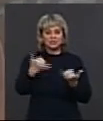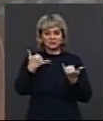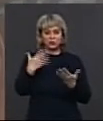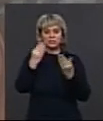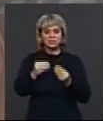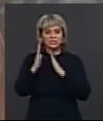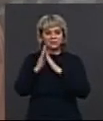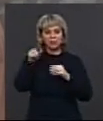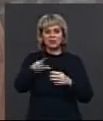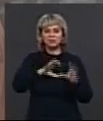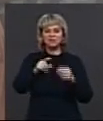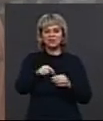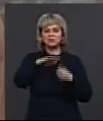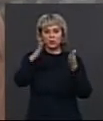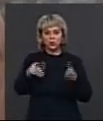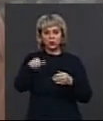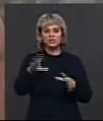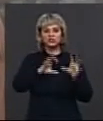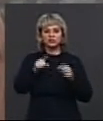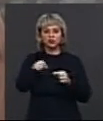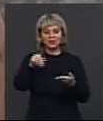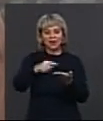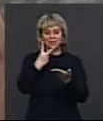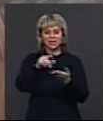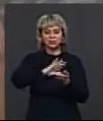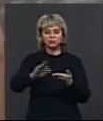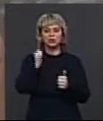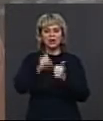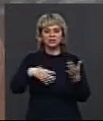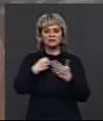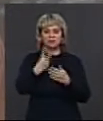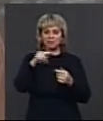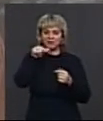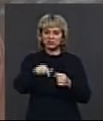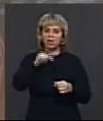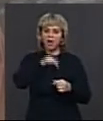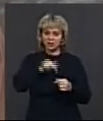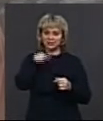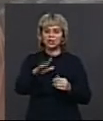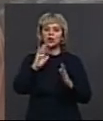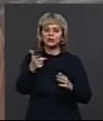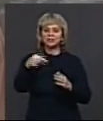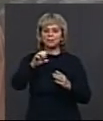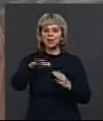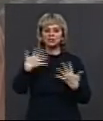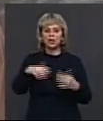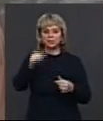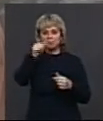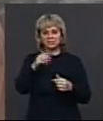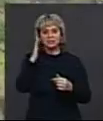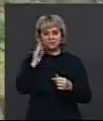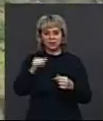сегодня день укладывания медведя в берлогу. Но животные в календарь не смотрят. У каждого свои привычки и характер. Вот гималайские уже как месяц